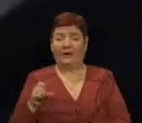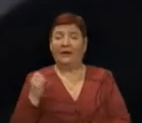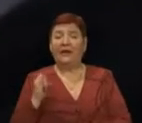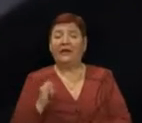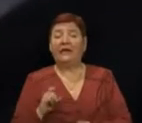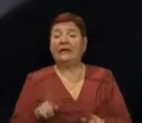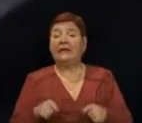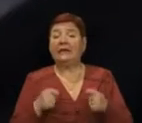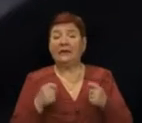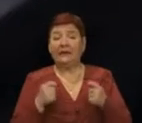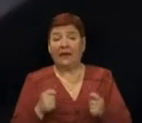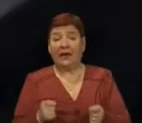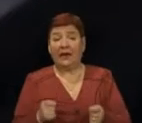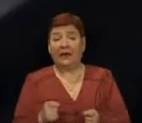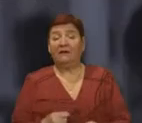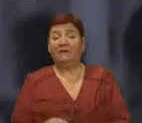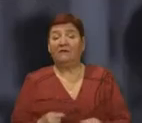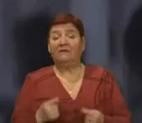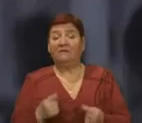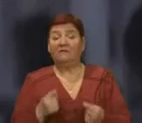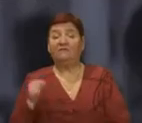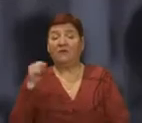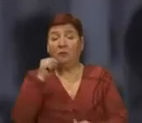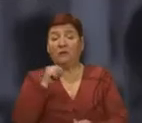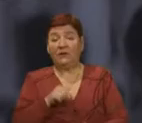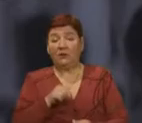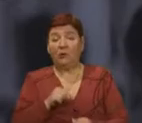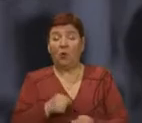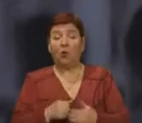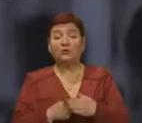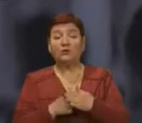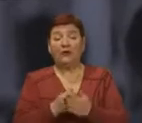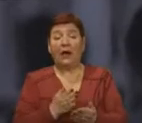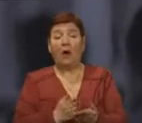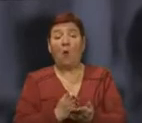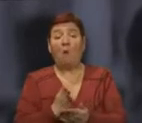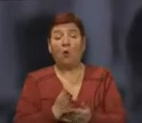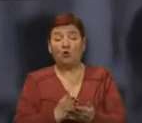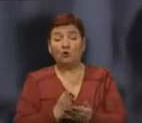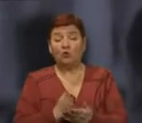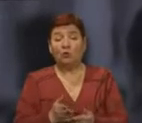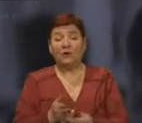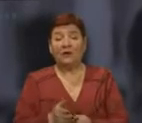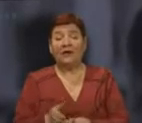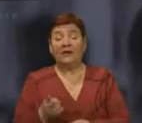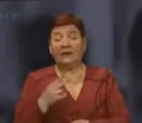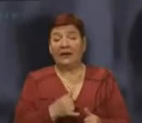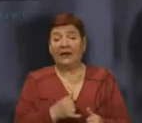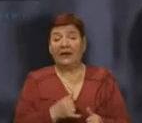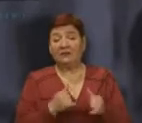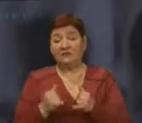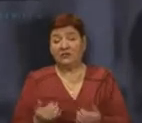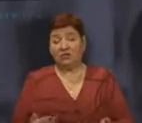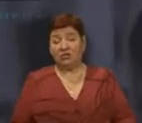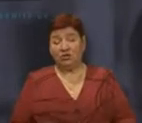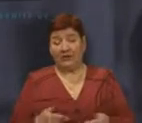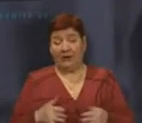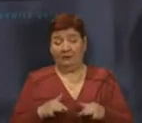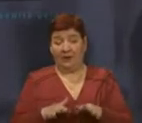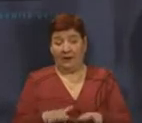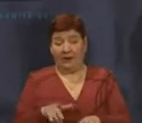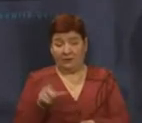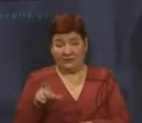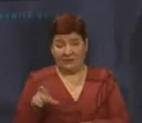на надання відповідно основних послуг для забезпечення їх життєдіяльності, не